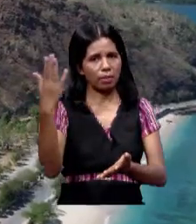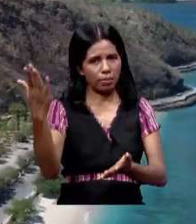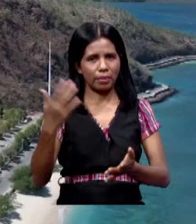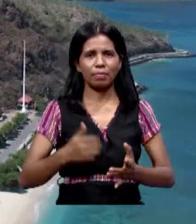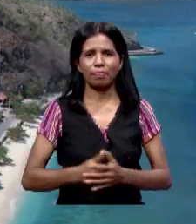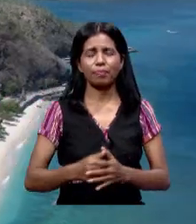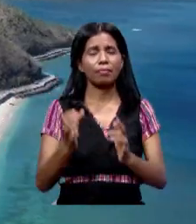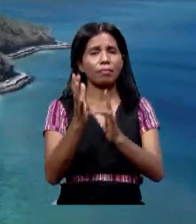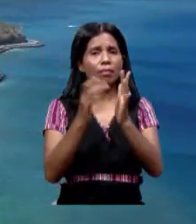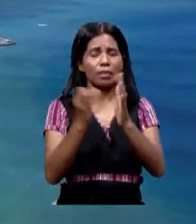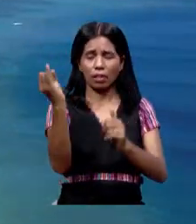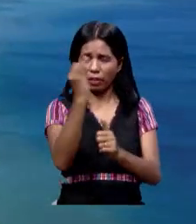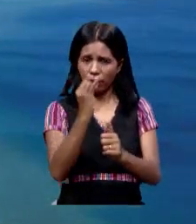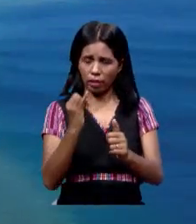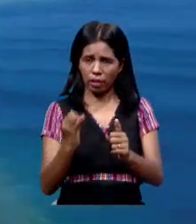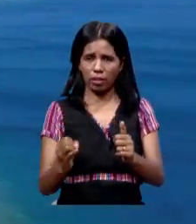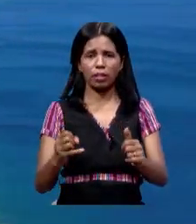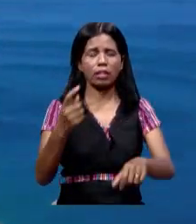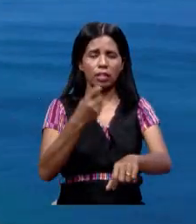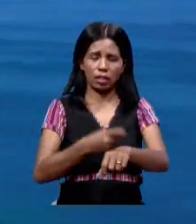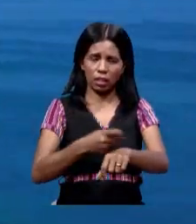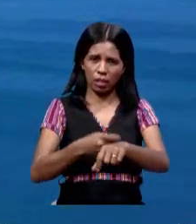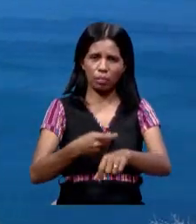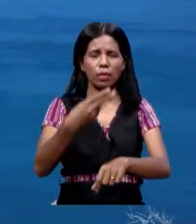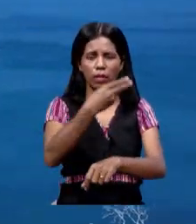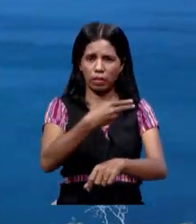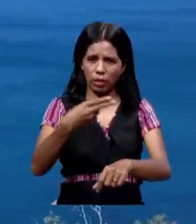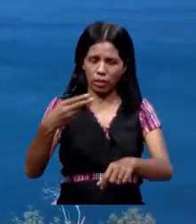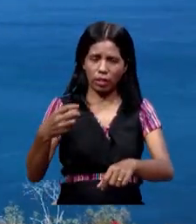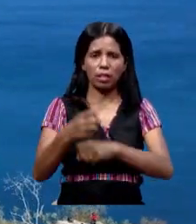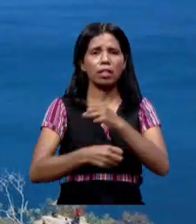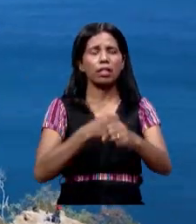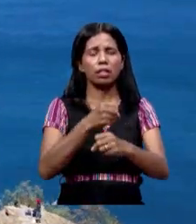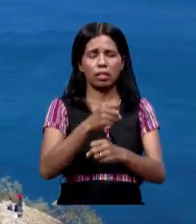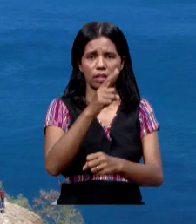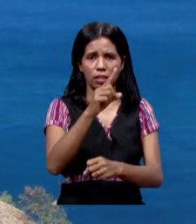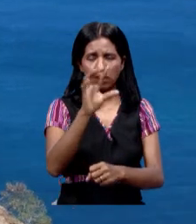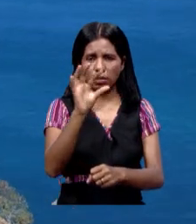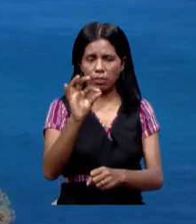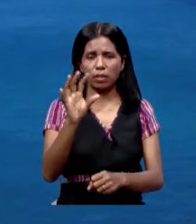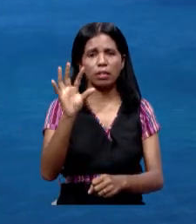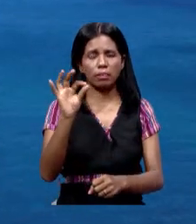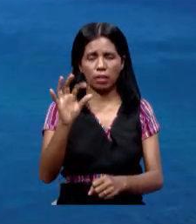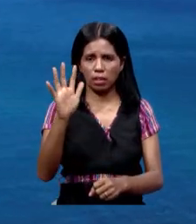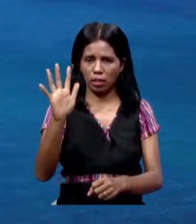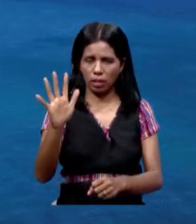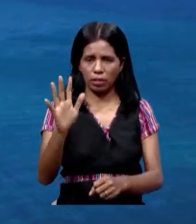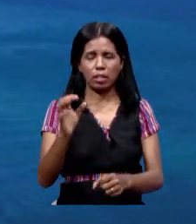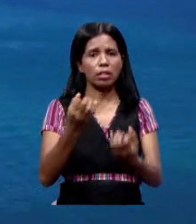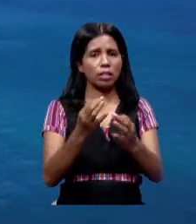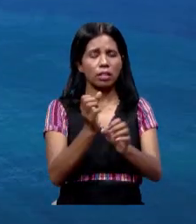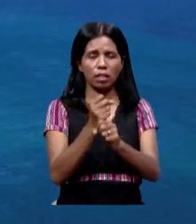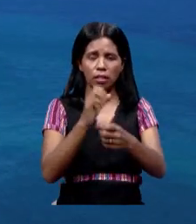Estatu Cristo Rene hahu construi ia tempo okupasaun Indonesia ia tinan riungida atu sia sianuluresin lima no inaugura